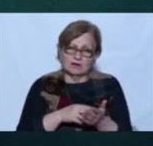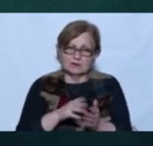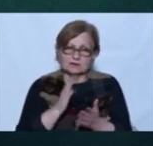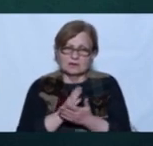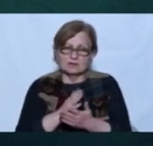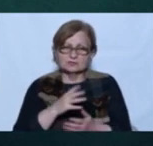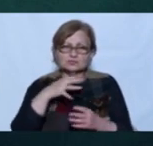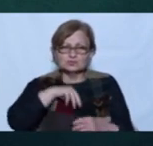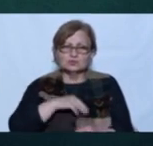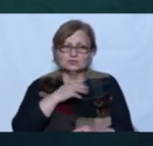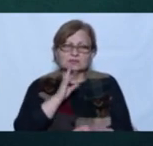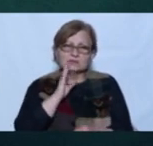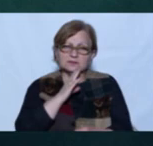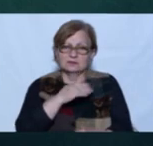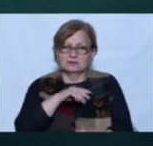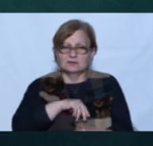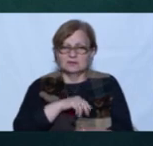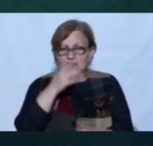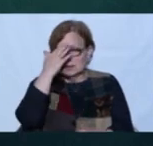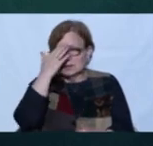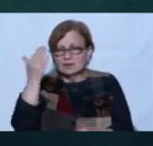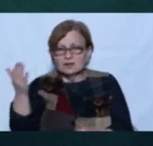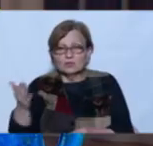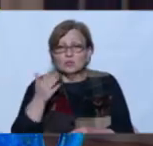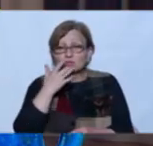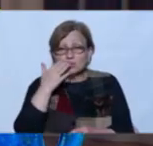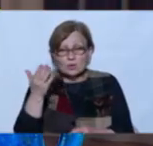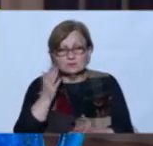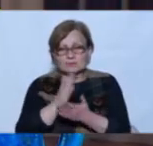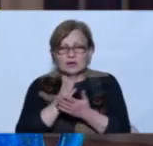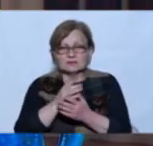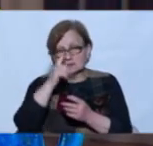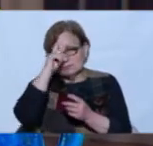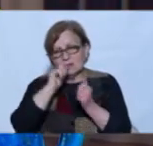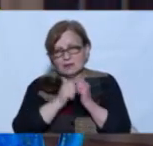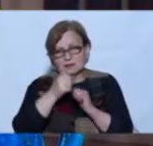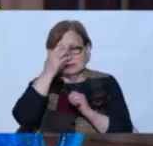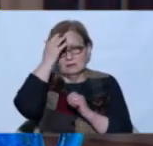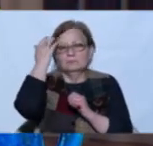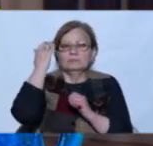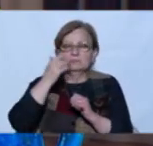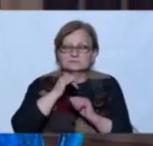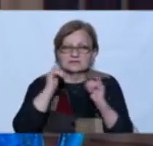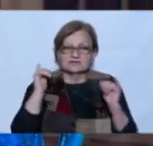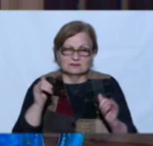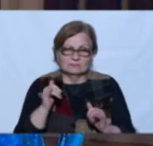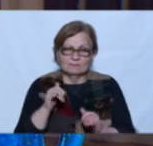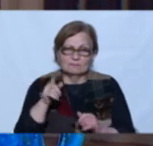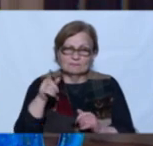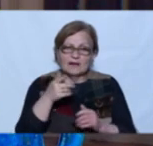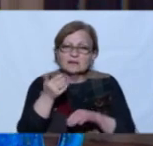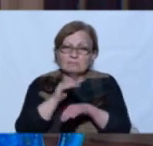და გულისა, ყველა უცხო ენანი კი არიან ენანი მეხსიერებისა. აი ახლა ნახეთ არგუმენტები, მაგალითები მას